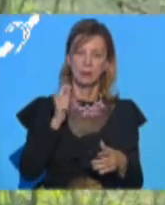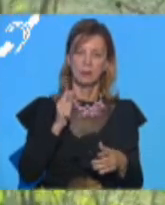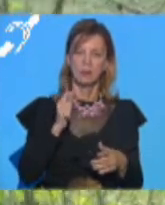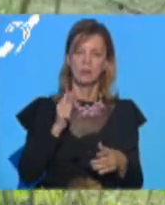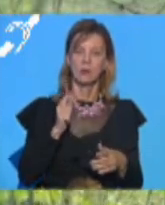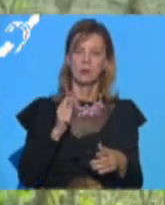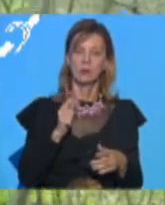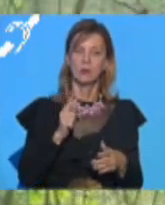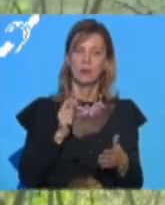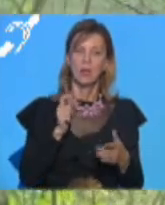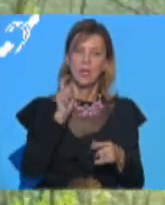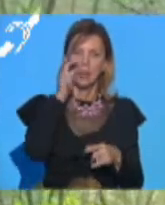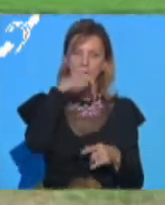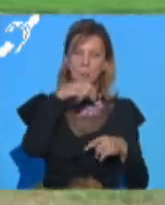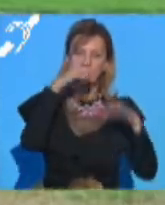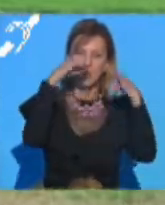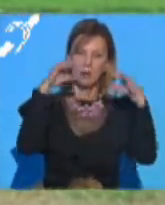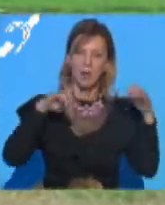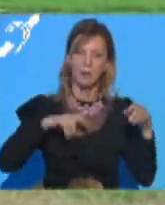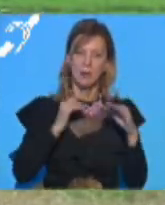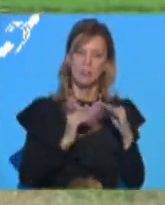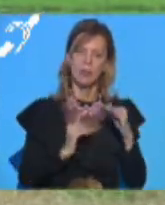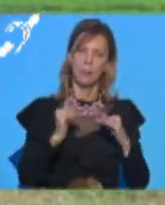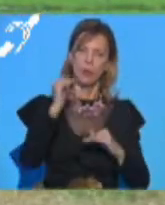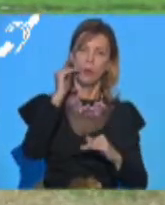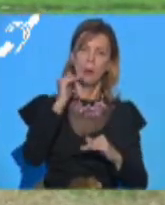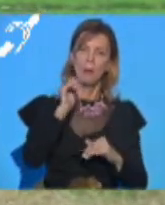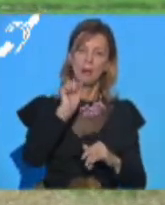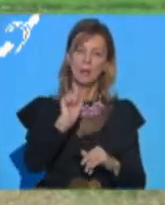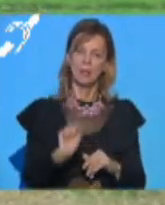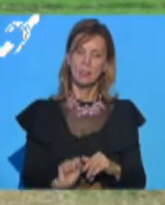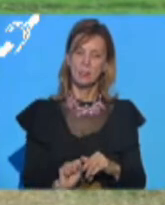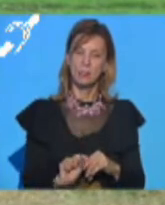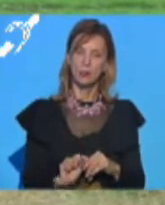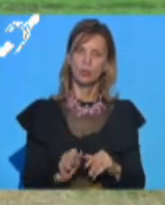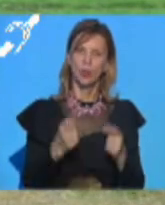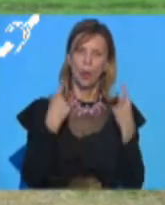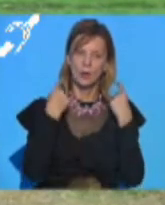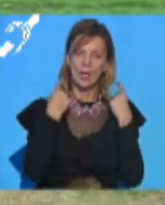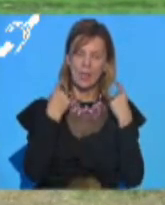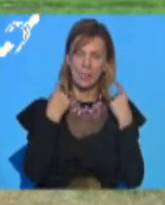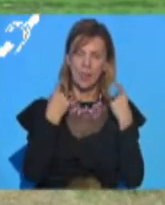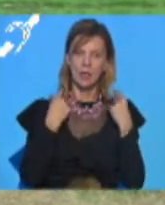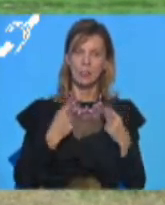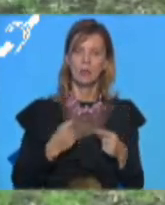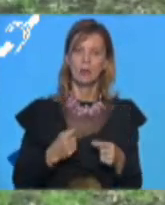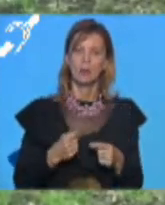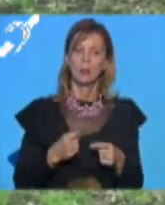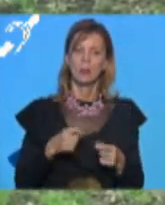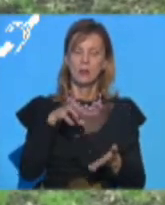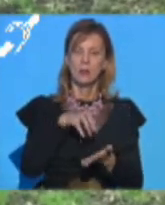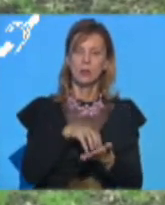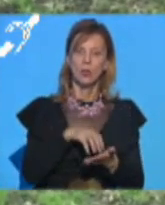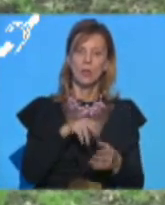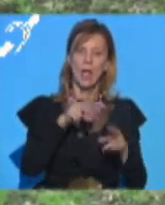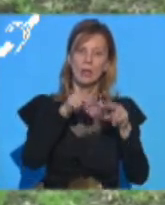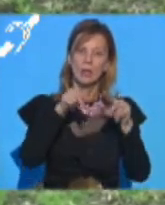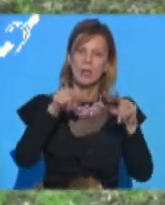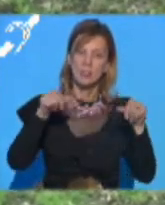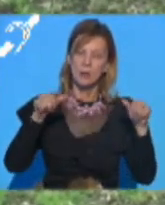Desigur, deficitul de apă este cu mult mai mare în sudul regiunii Oltenia, în zona